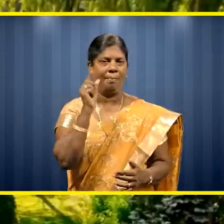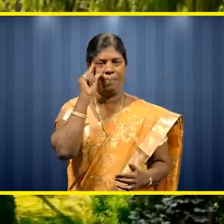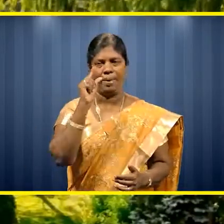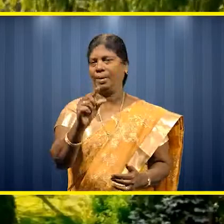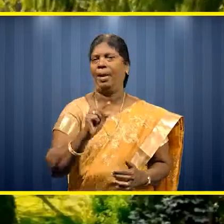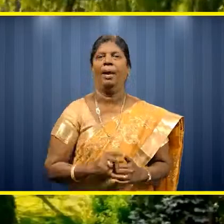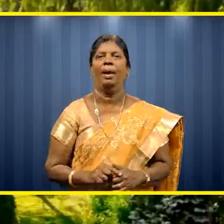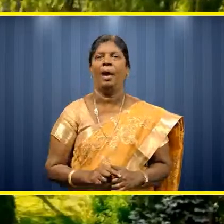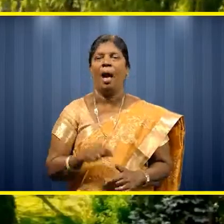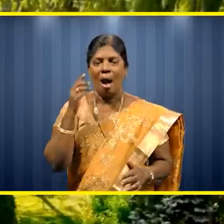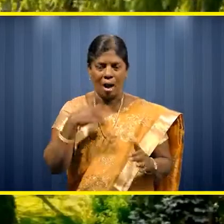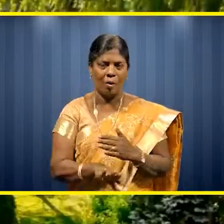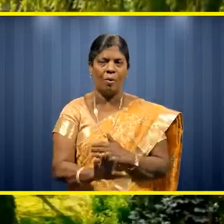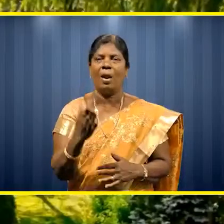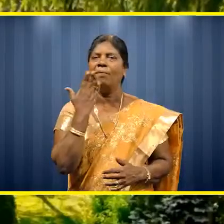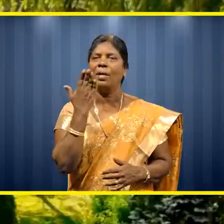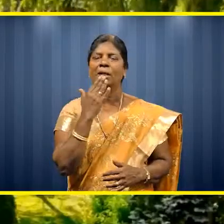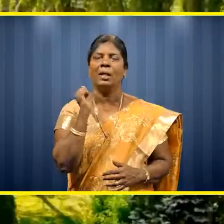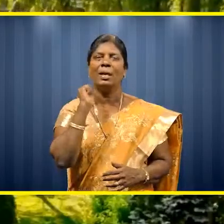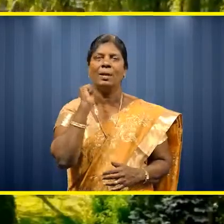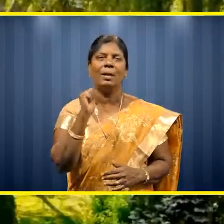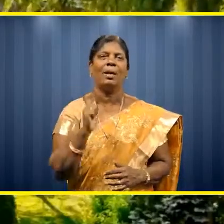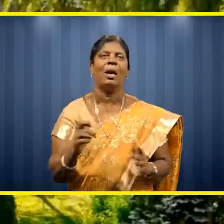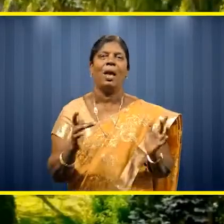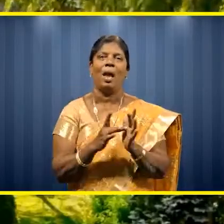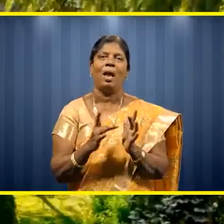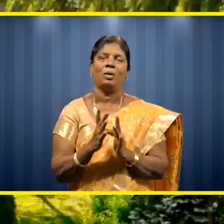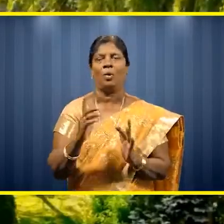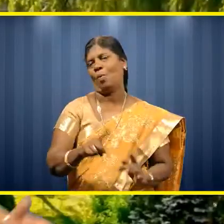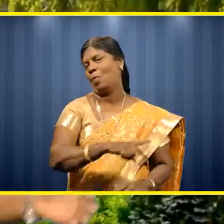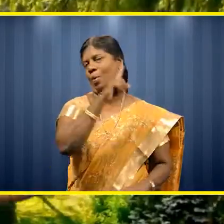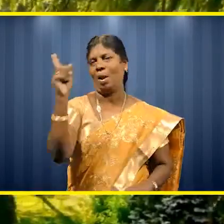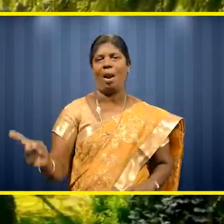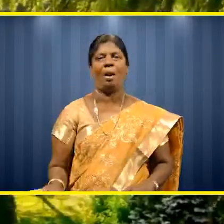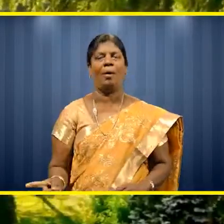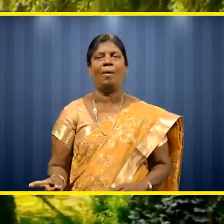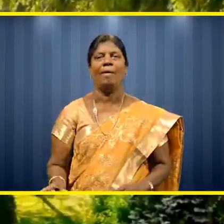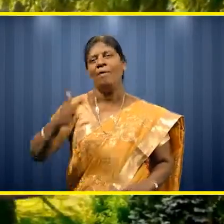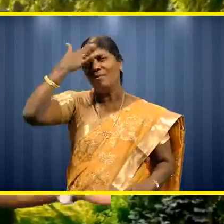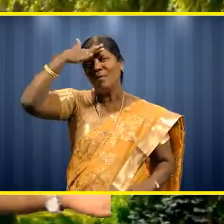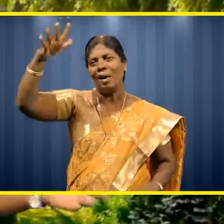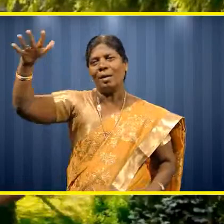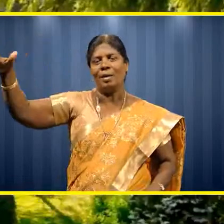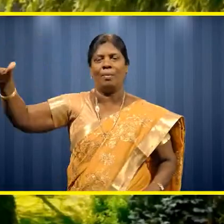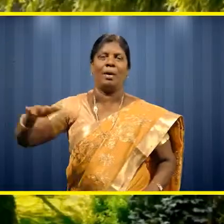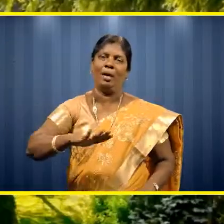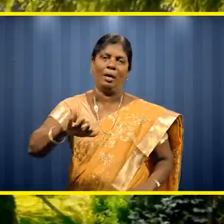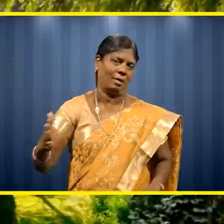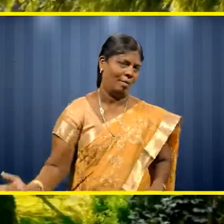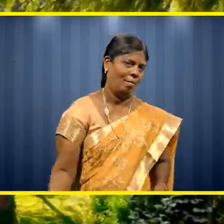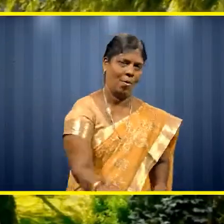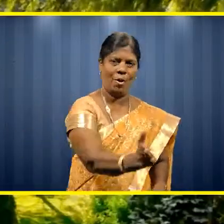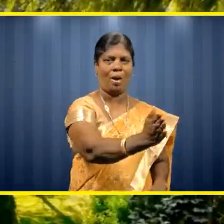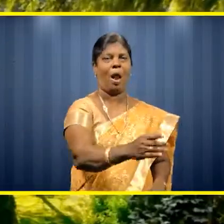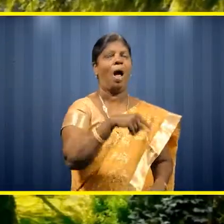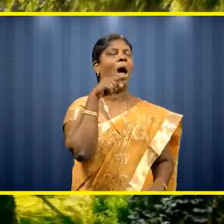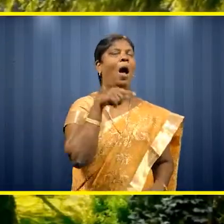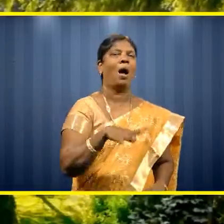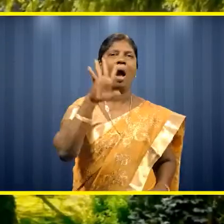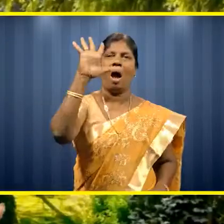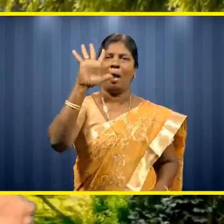படித்து பார்ப்பீர்களானால் அங்கே என்ன வாசிக்கிறோம் தெரியுமா? இயேசு ஒரு நாள் ஒரு வனாந்திரமான இடத்துக்கு